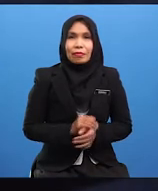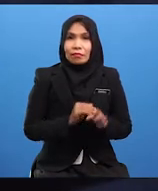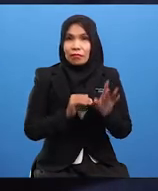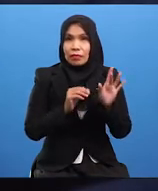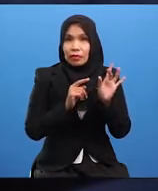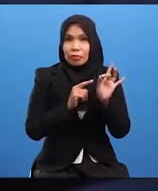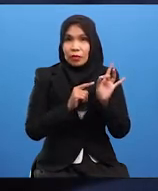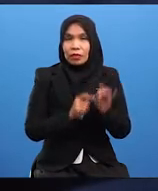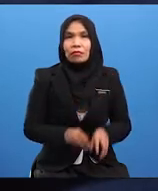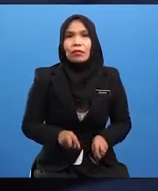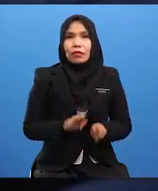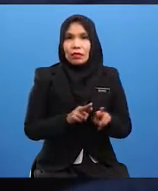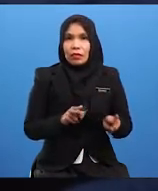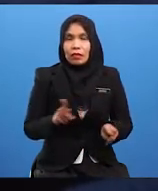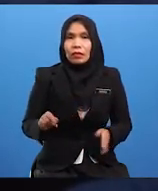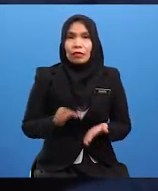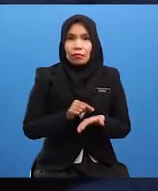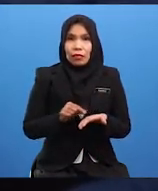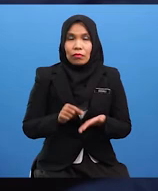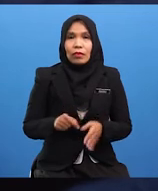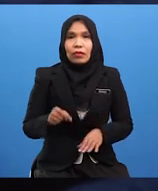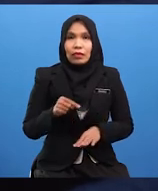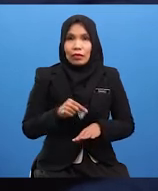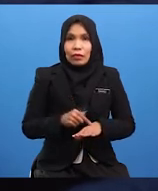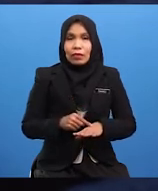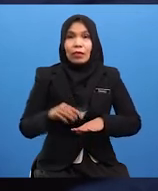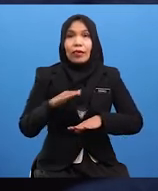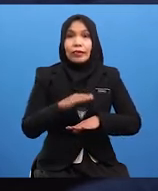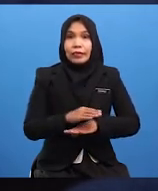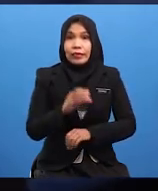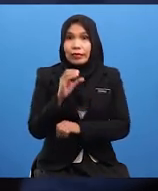Lapan, ratakan dakwat di atas kaca.